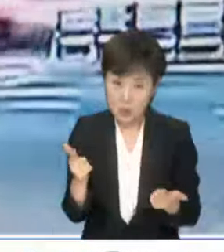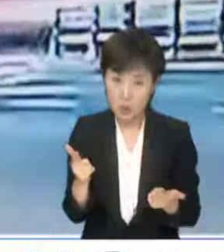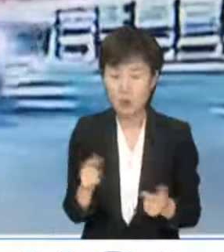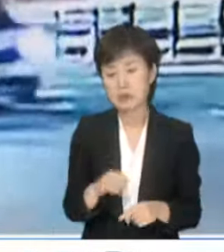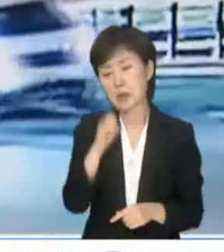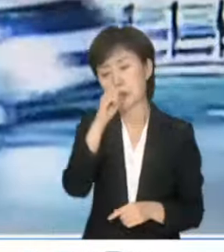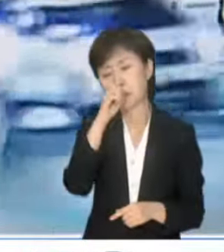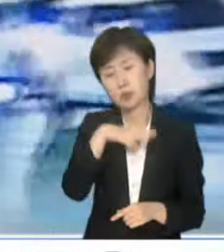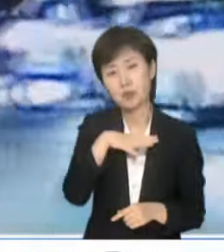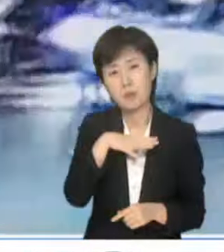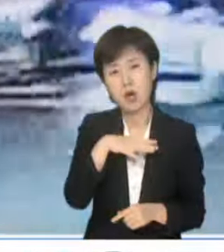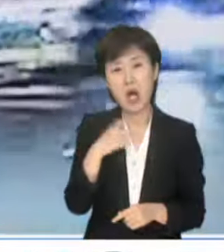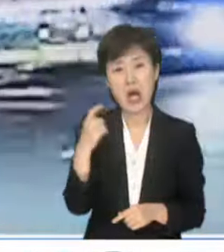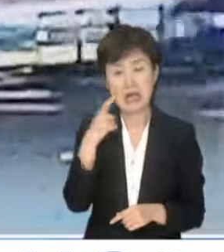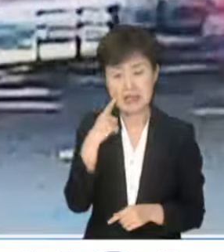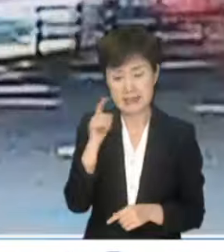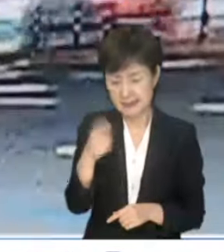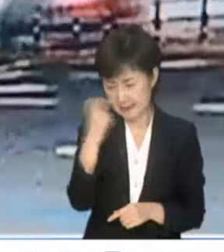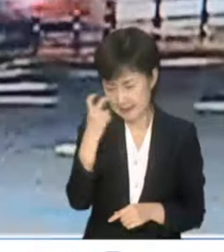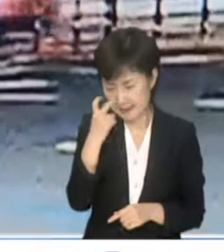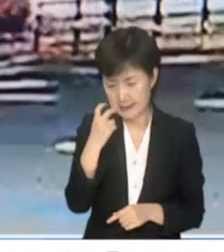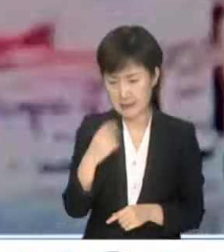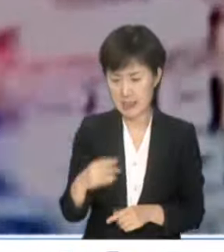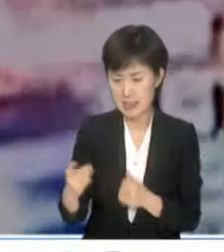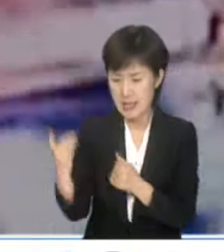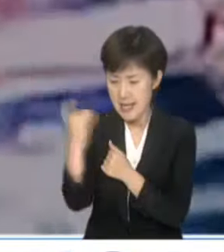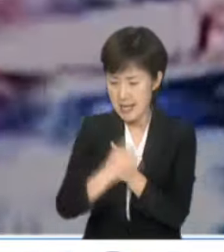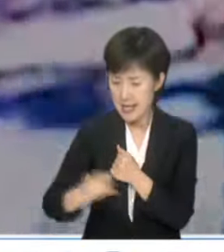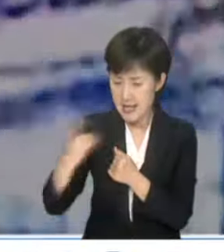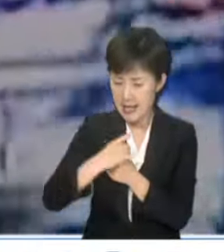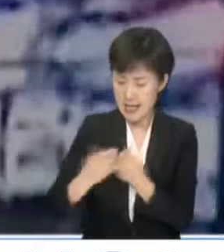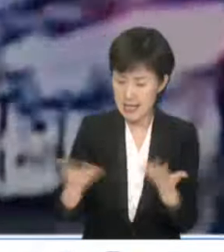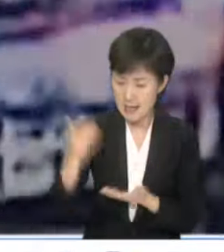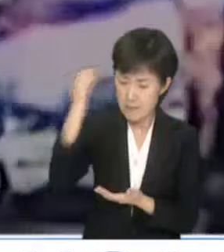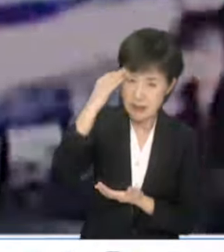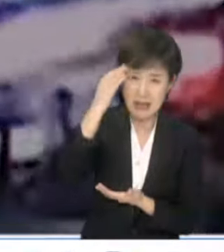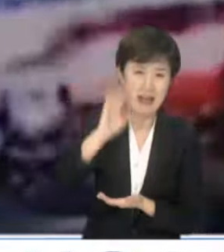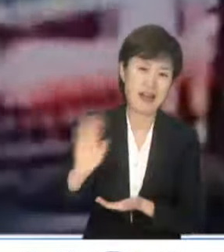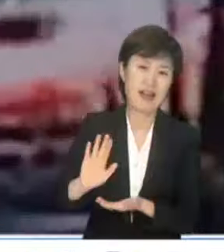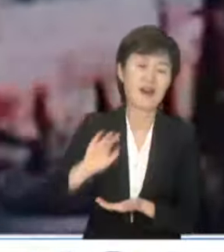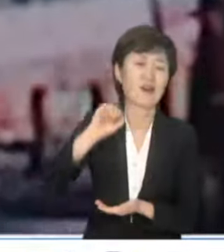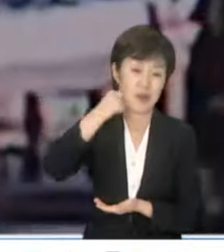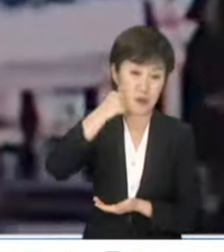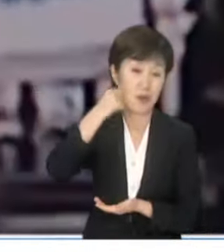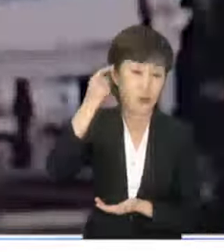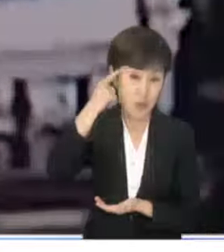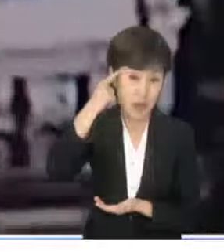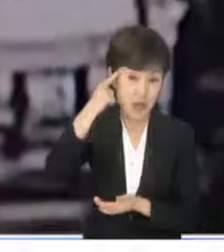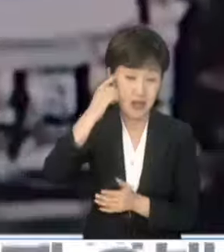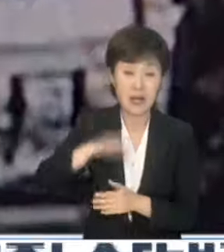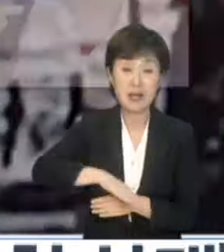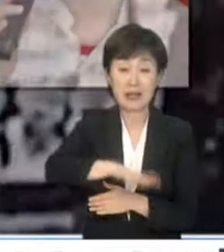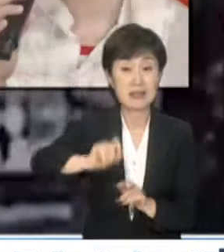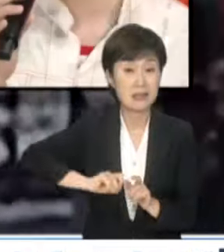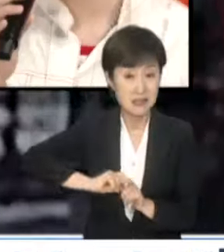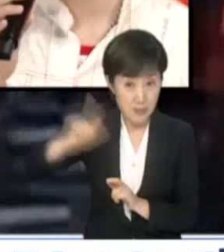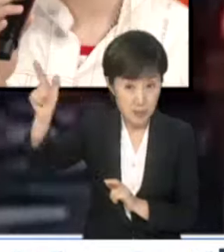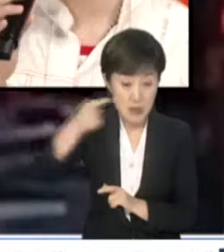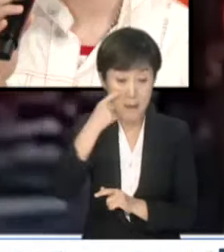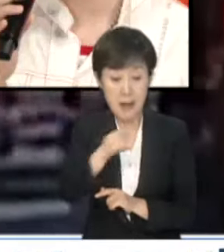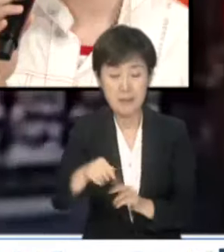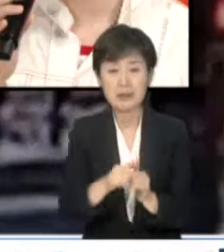이걸 적극적으로 허위 진술로 수사기관을 기망하거나 사법 방해를 했다고는 보기가 어려운 게 대부분의 이렇게 음주운전으로